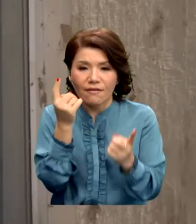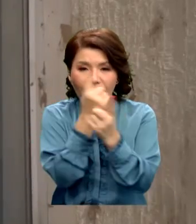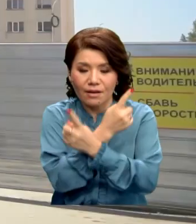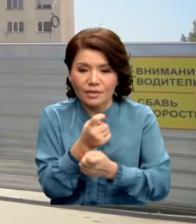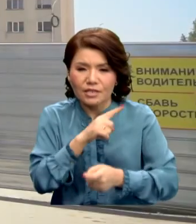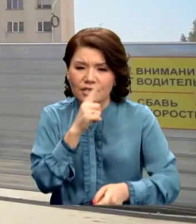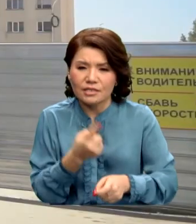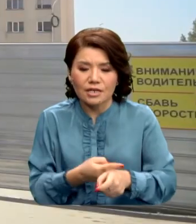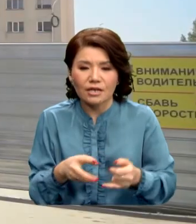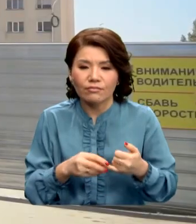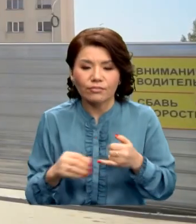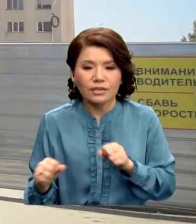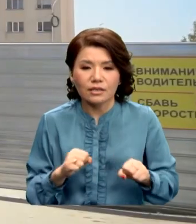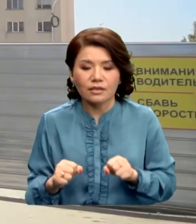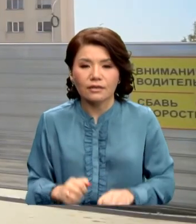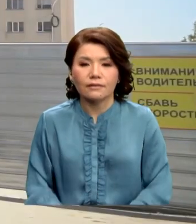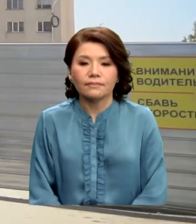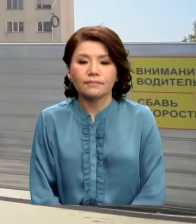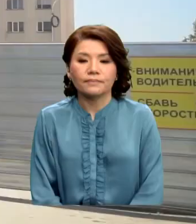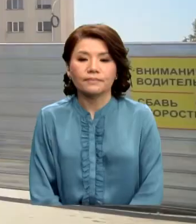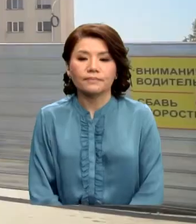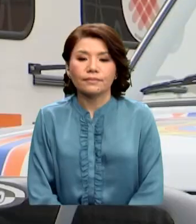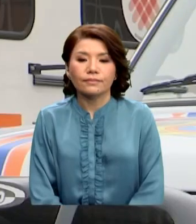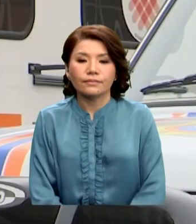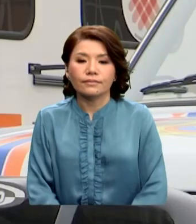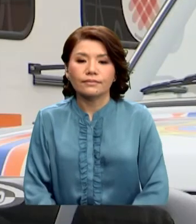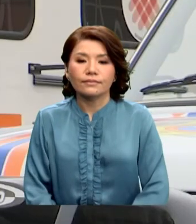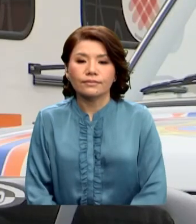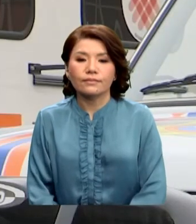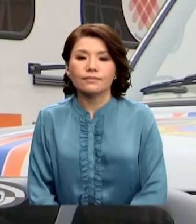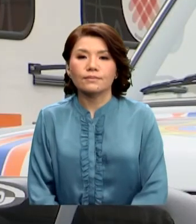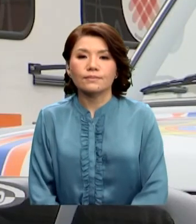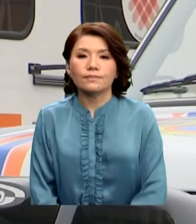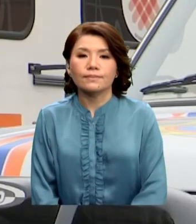сильных подземных толчках. Дильмурат Муталипов, Нурлан Досмагамбетов, Атамикен Бизнес.